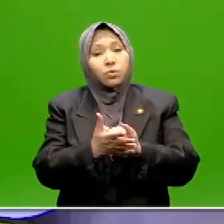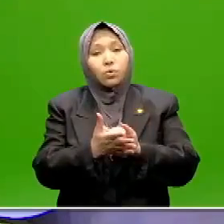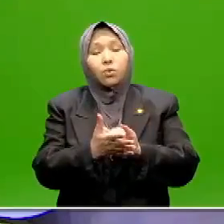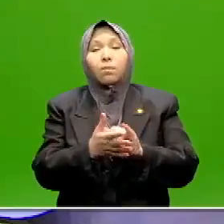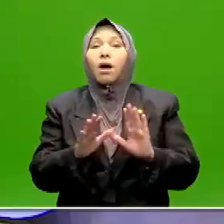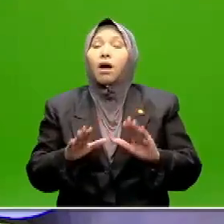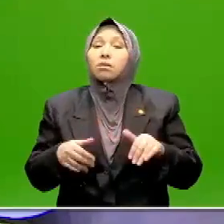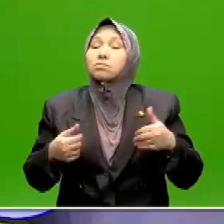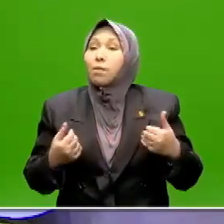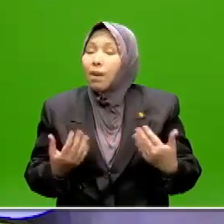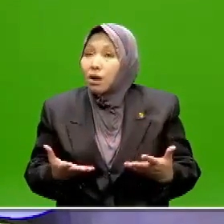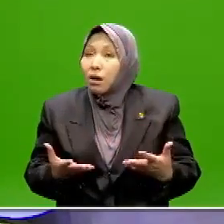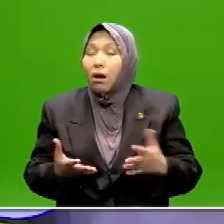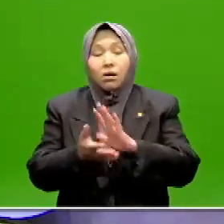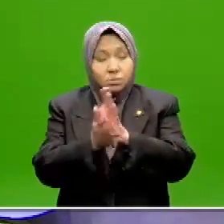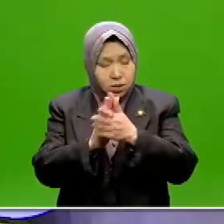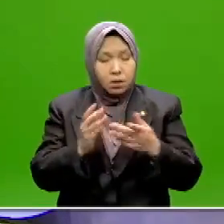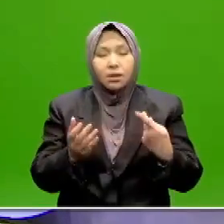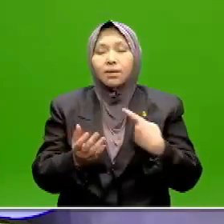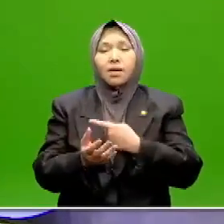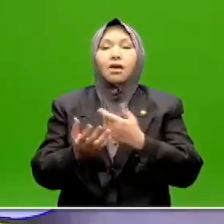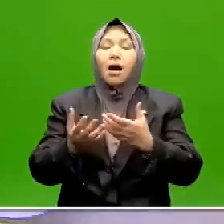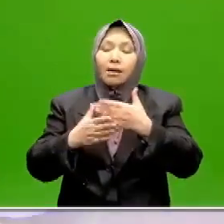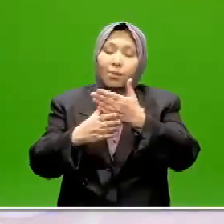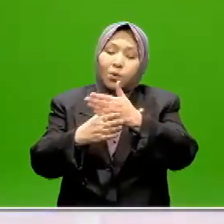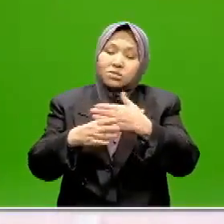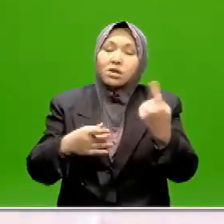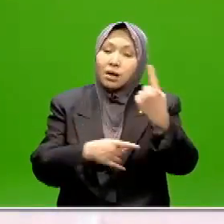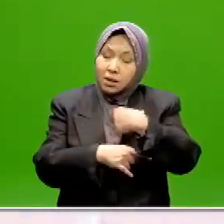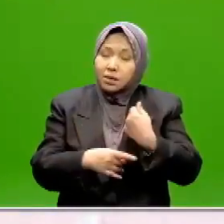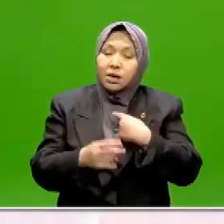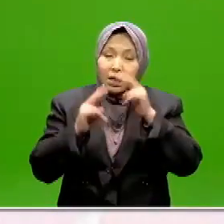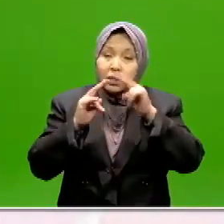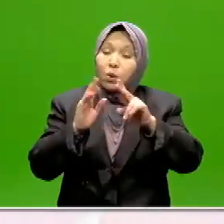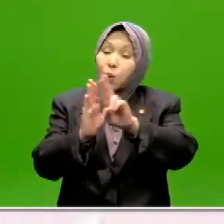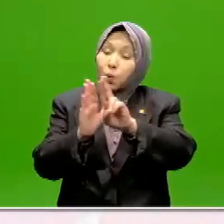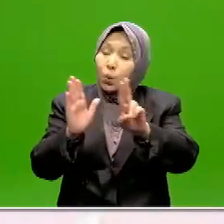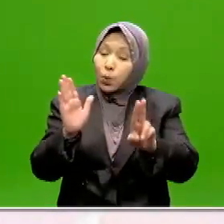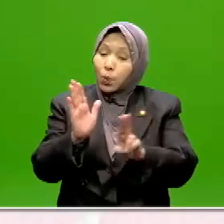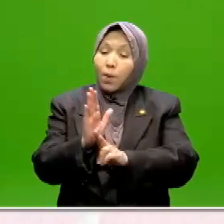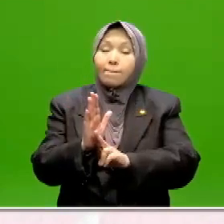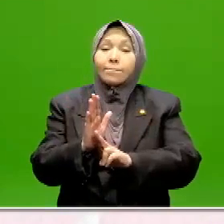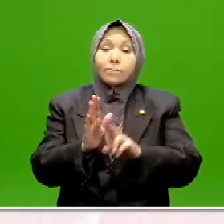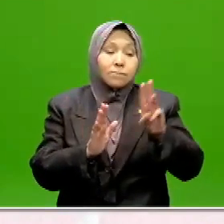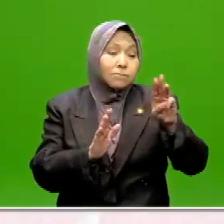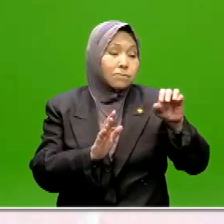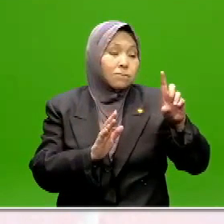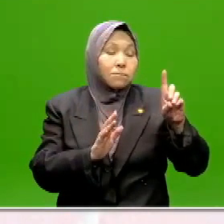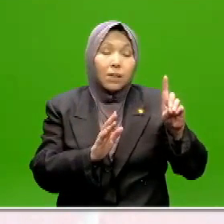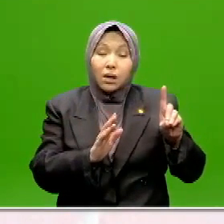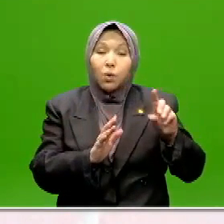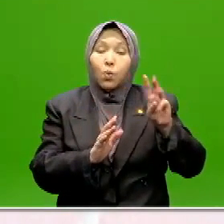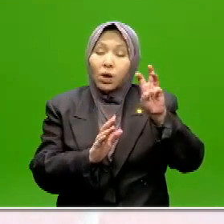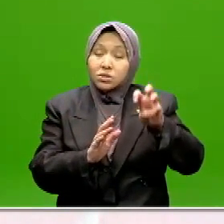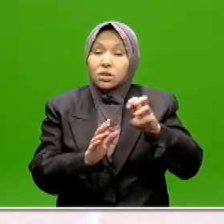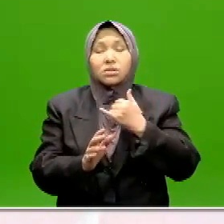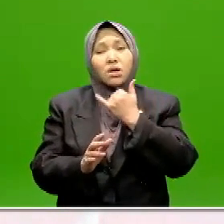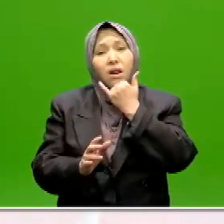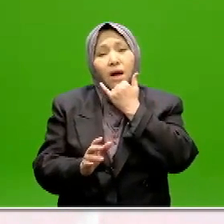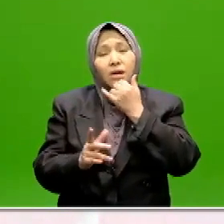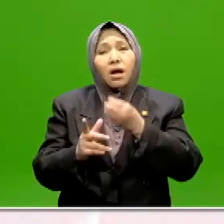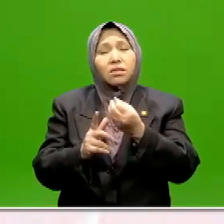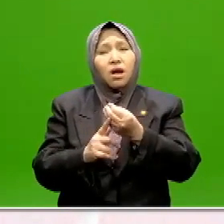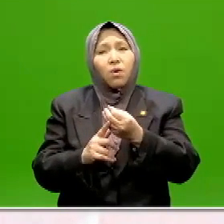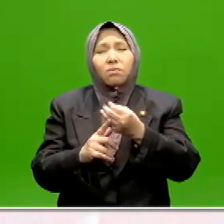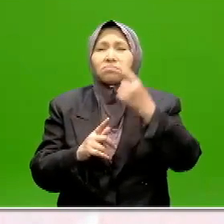coba-coba jadi kita anak kos ya gini tidak melihat hukum wajib ataupun ketika the kesalahan ataupun kesilapan